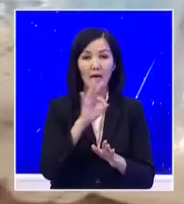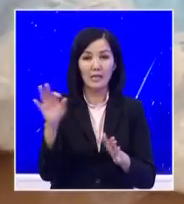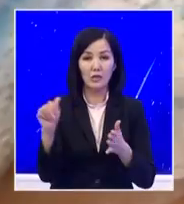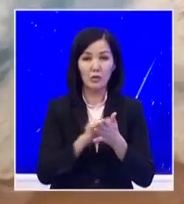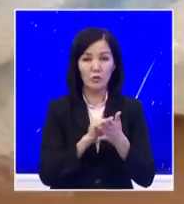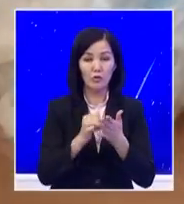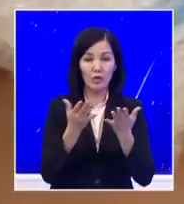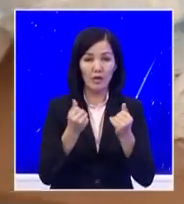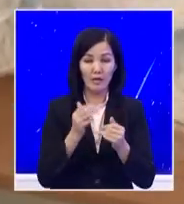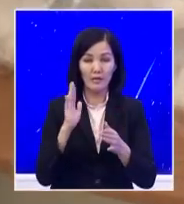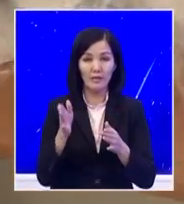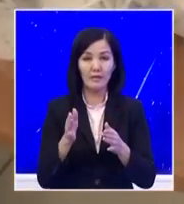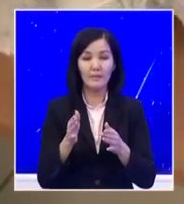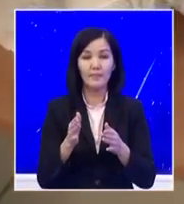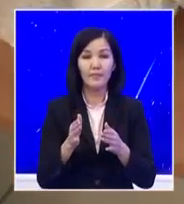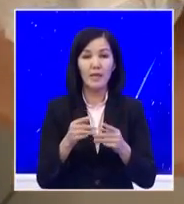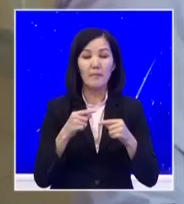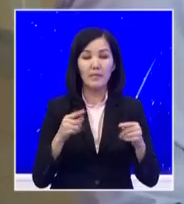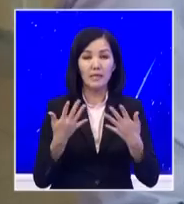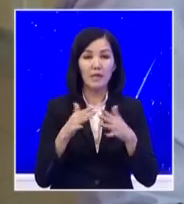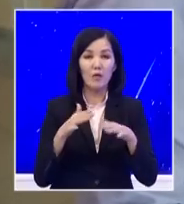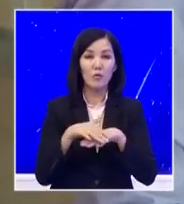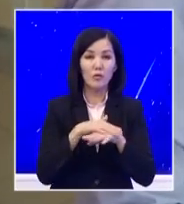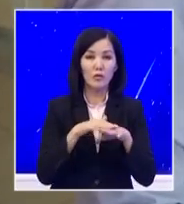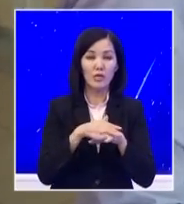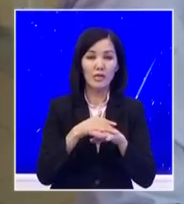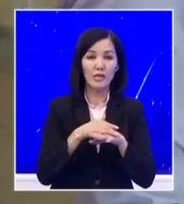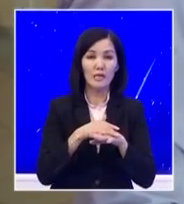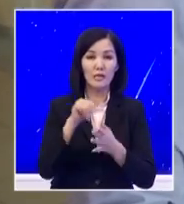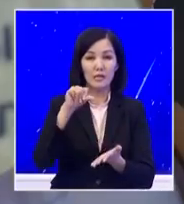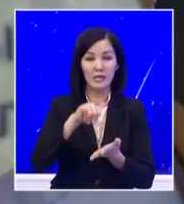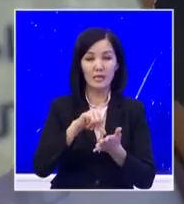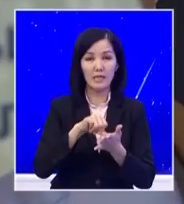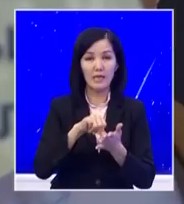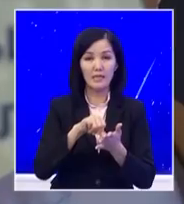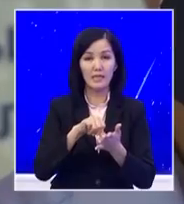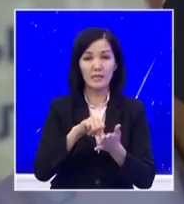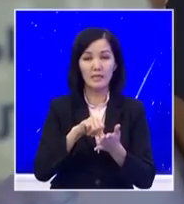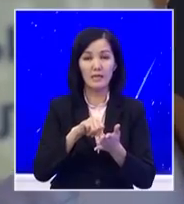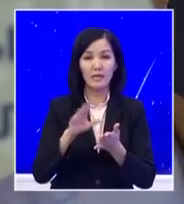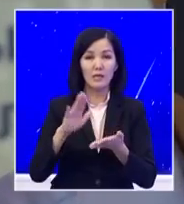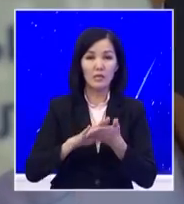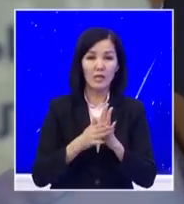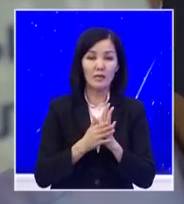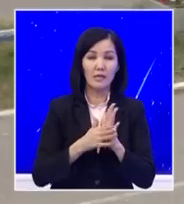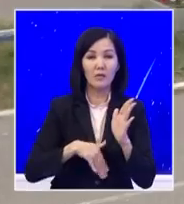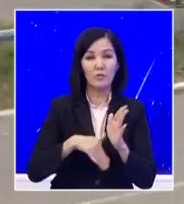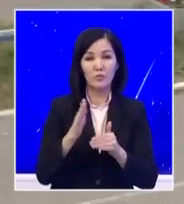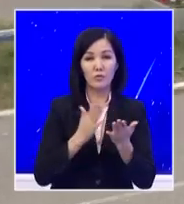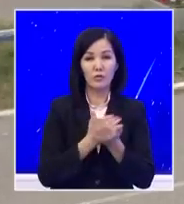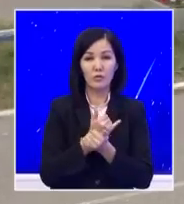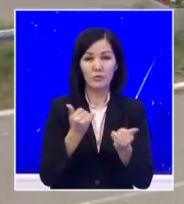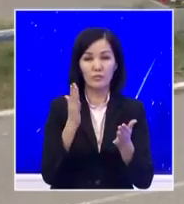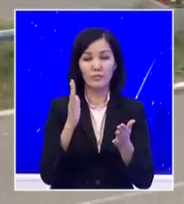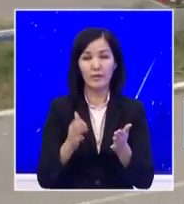иесі. Мұнда Ұзынағаштан өзге де ауылды жерлерден келіп бақ сынайтын білімгерлерге бар жағдай қарастырылған. Енді